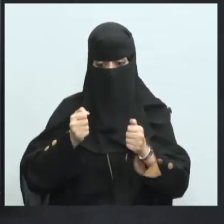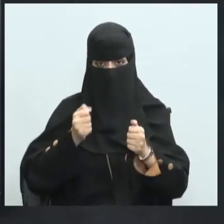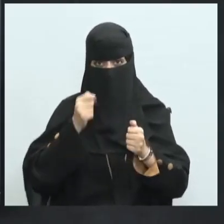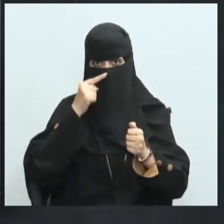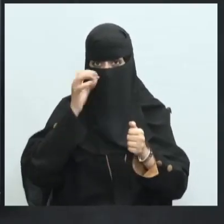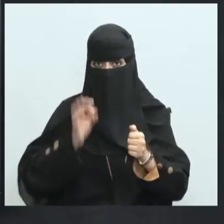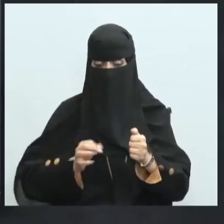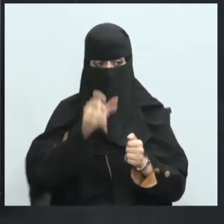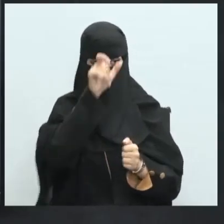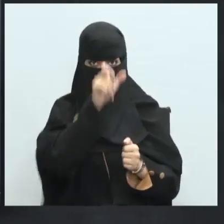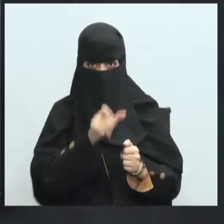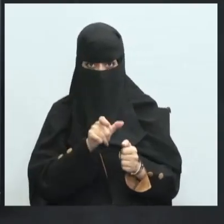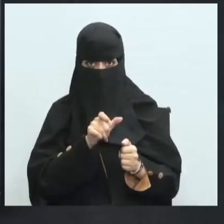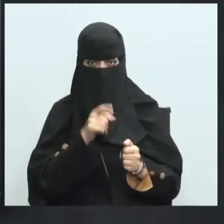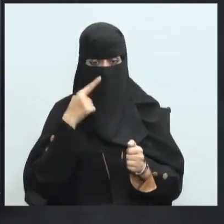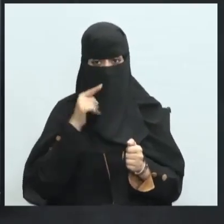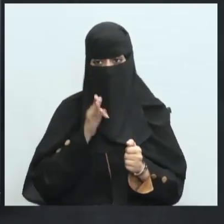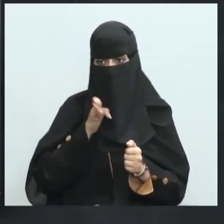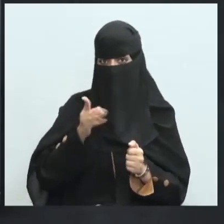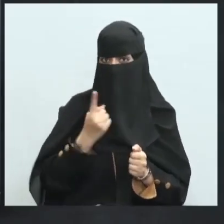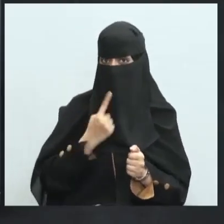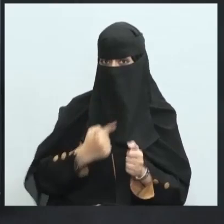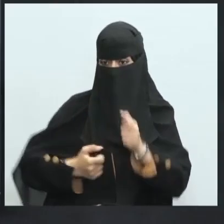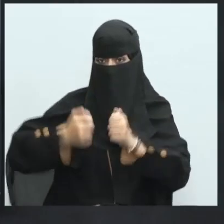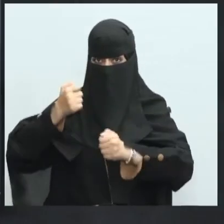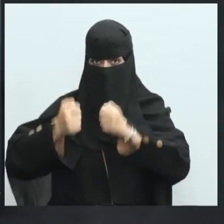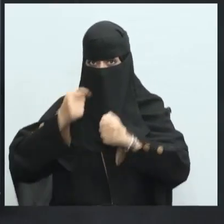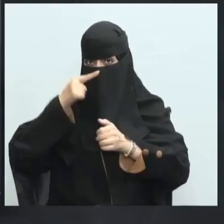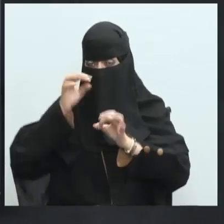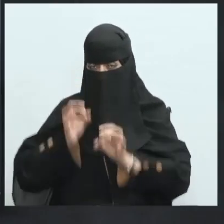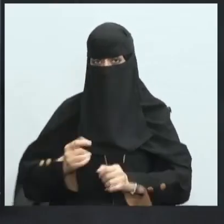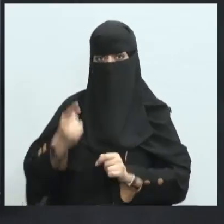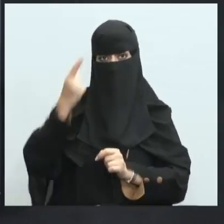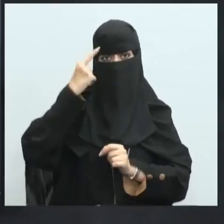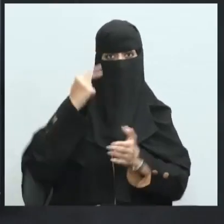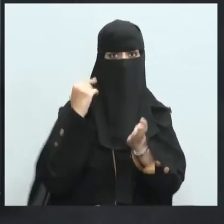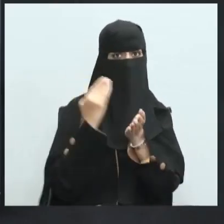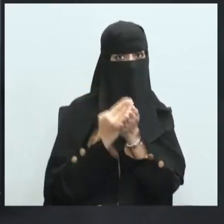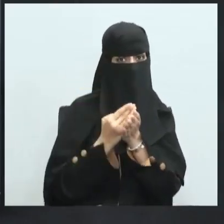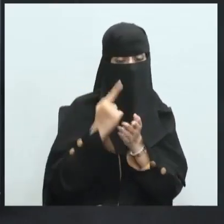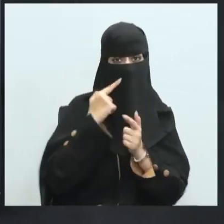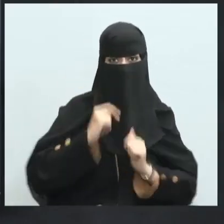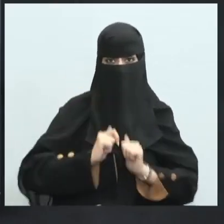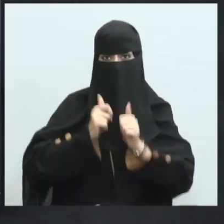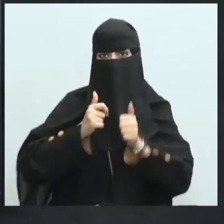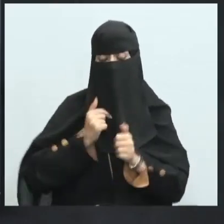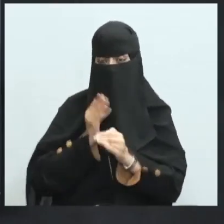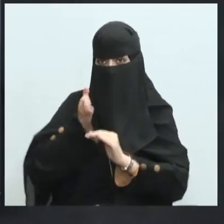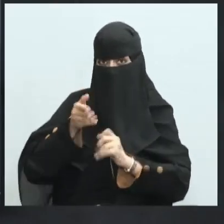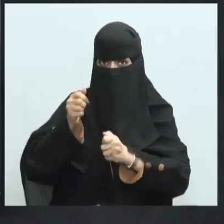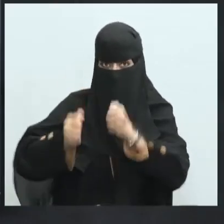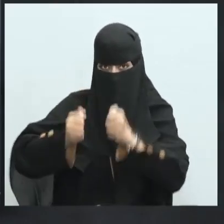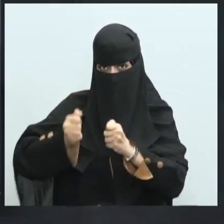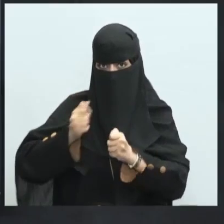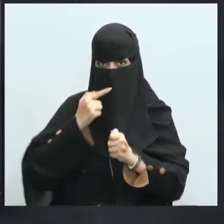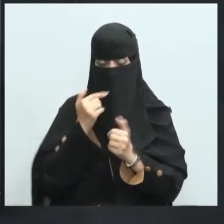لابد ان الشخص الشخص يحصل على رخصه قياده حتى يتمكن من مزاوله القياده